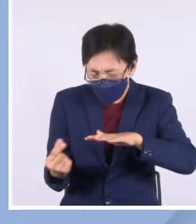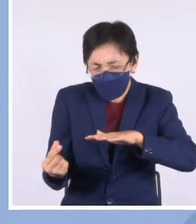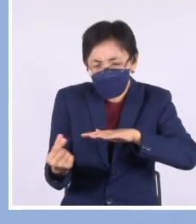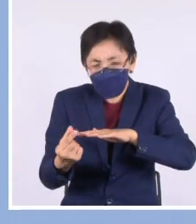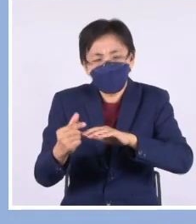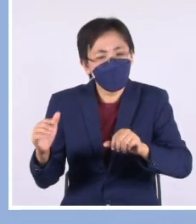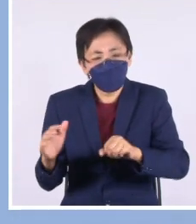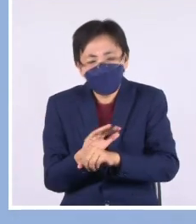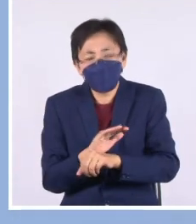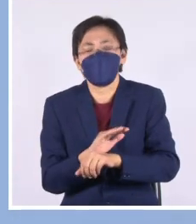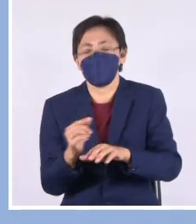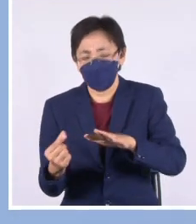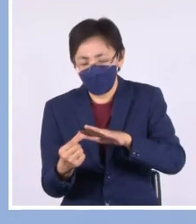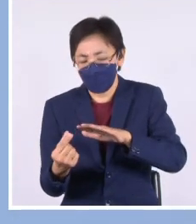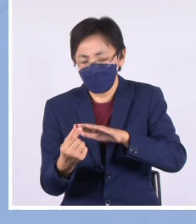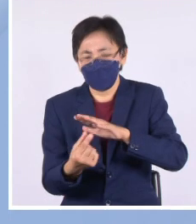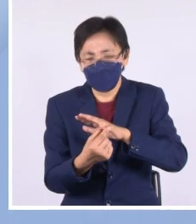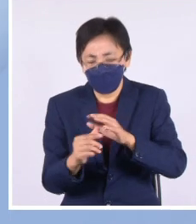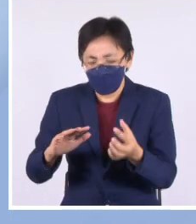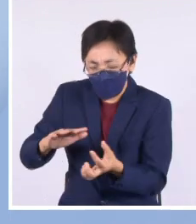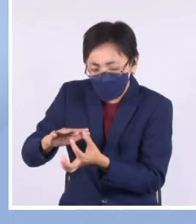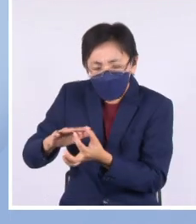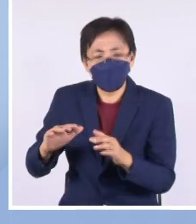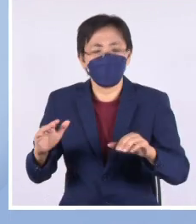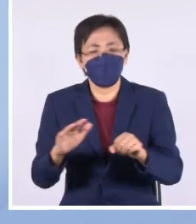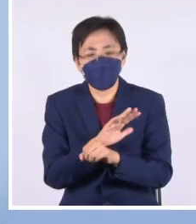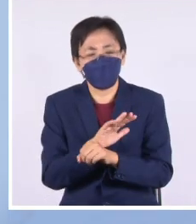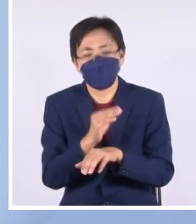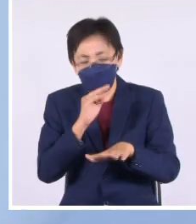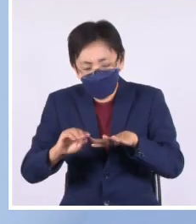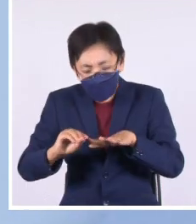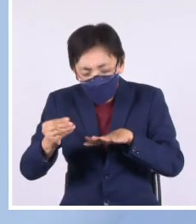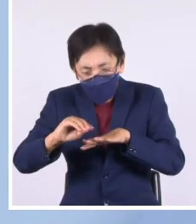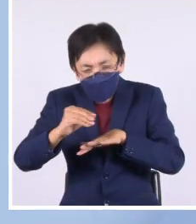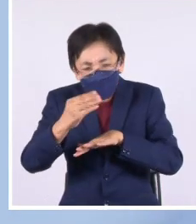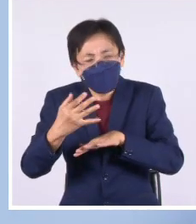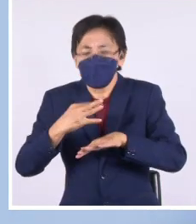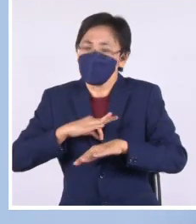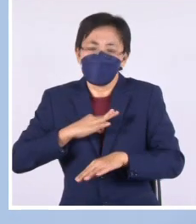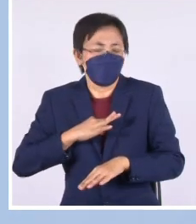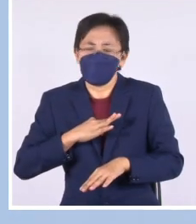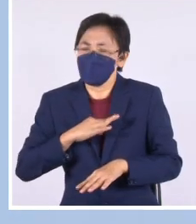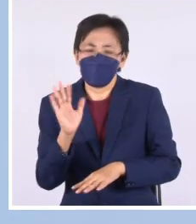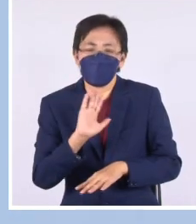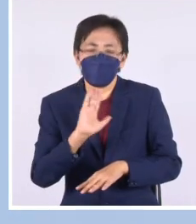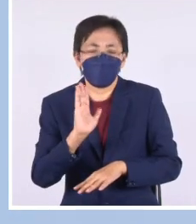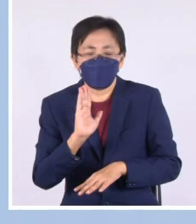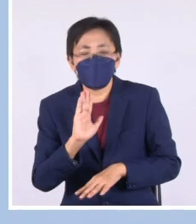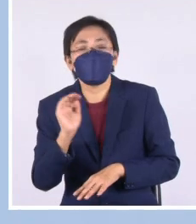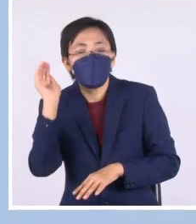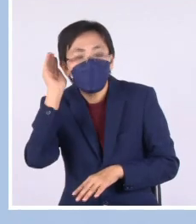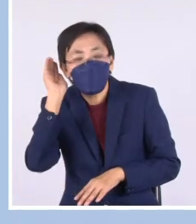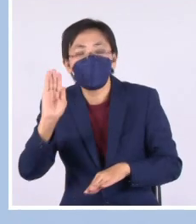บก็ครบทุกอย่างนะคะไม่อยากจะให้ว้าแหว่งไปมันก็เป็นความคิดความเห็นของความเชื่อด้วยนะคะนี่แหละค่ะฟังหน่อยค่ะ